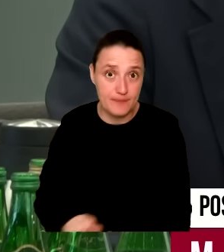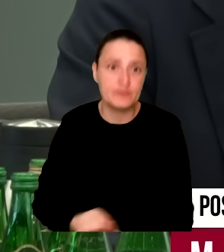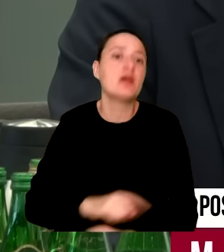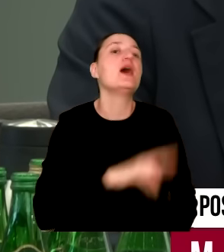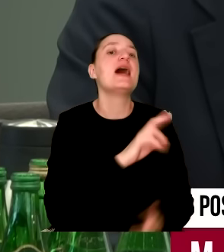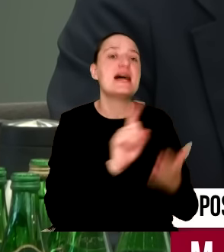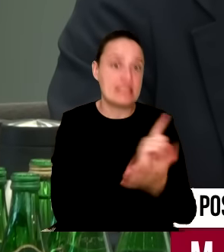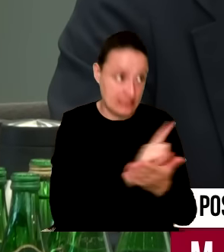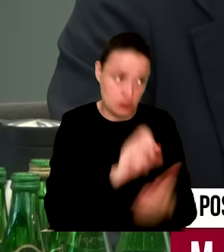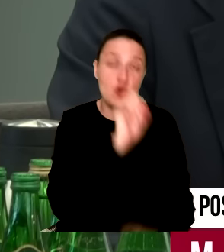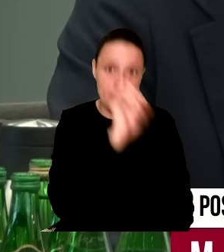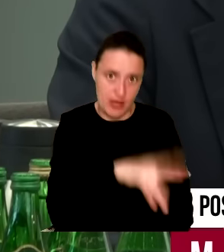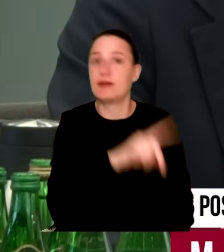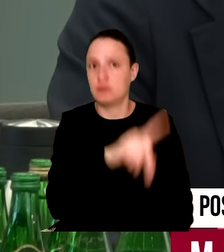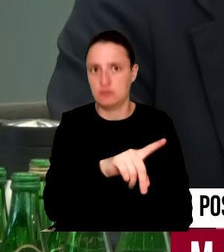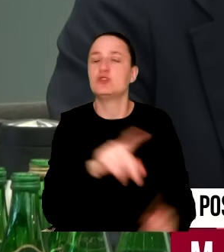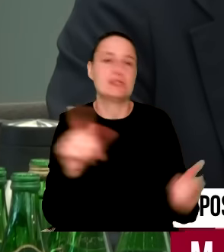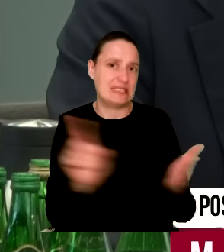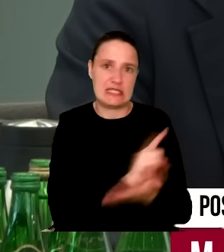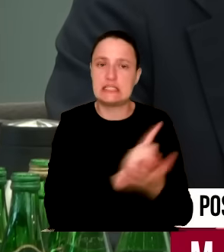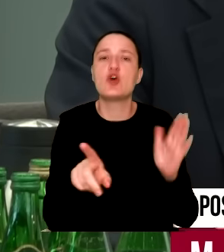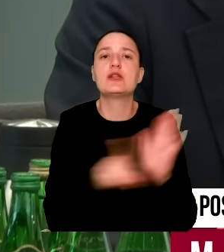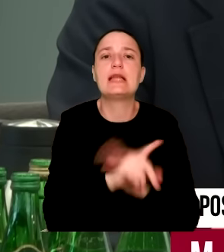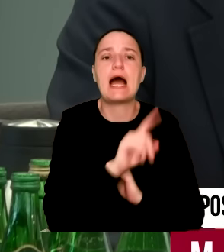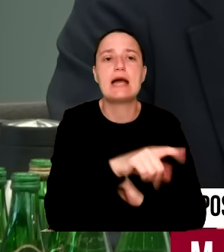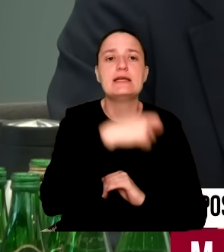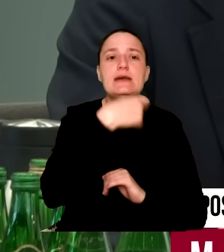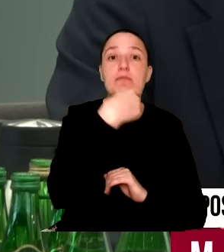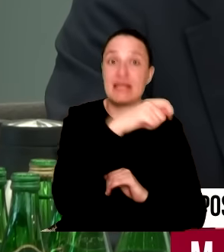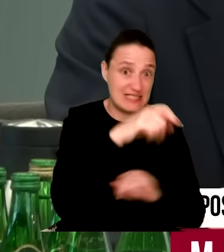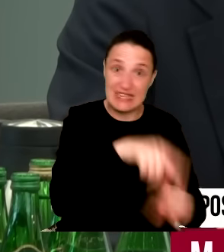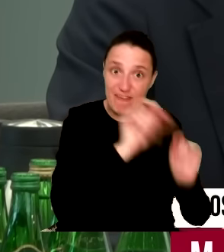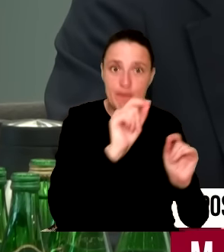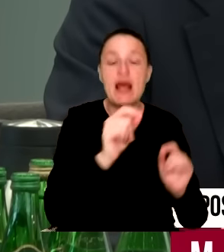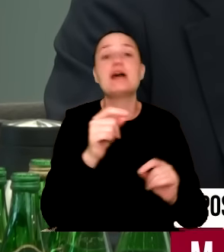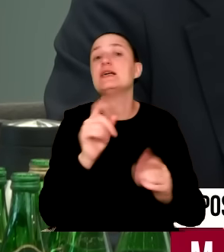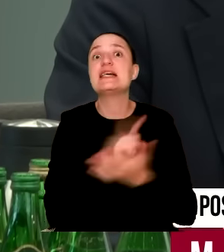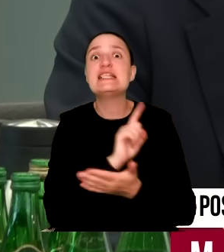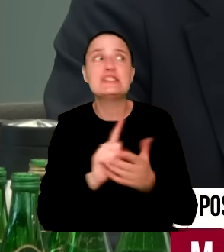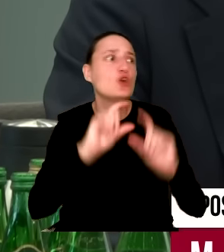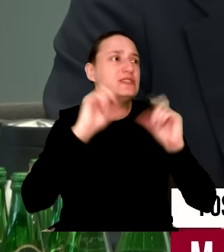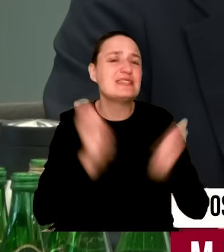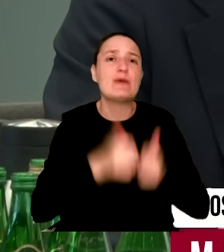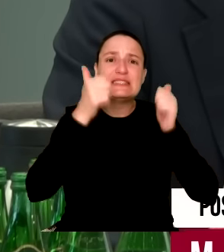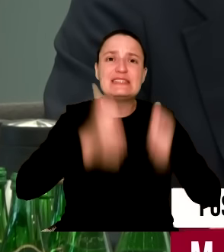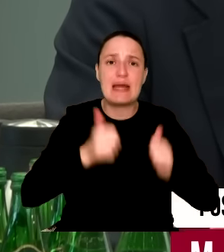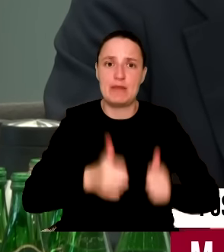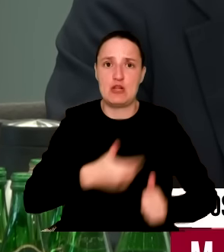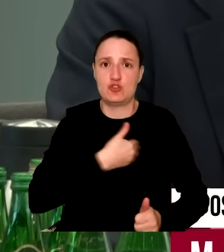jest zagrożeniem dla stabilności państwa polskiego wręcz ponieważ